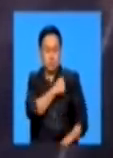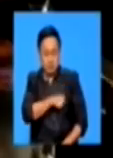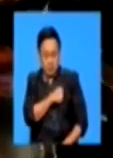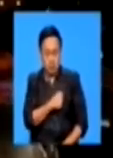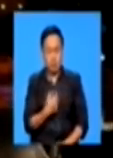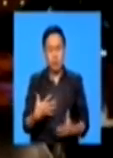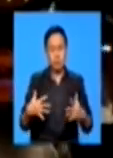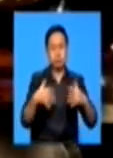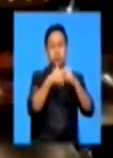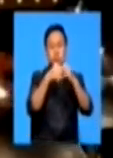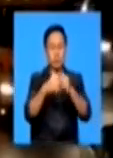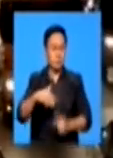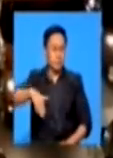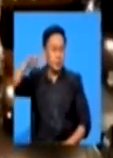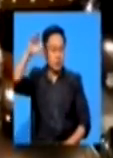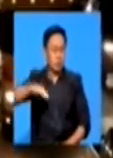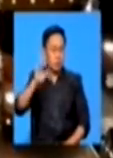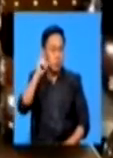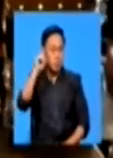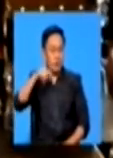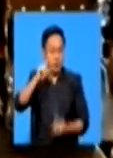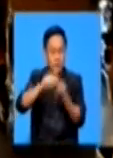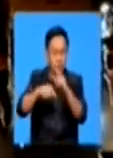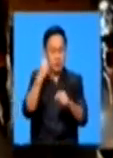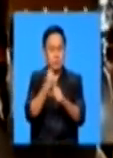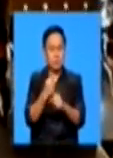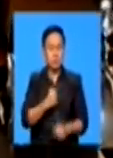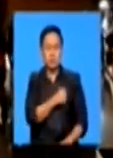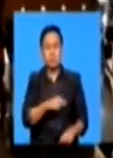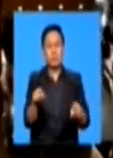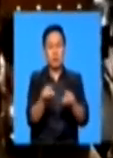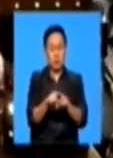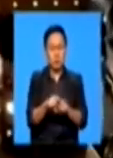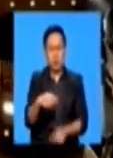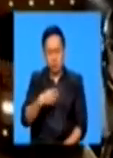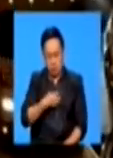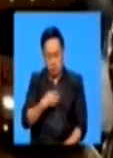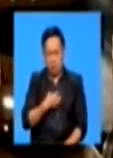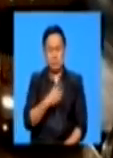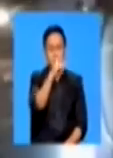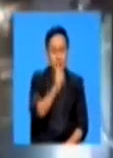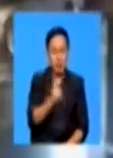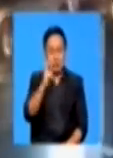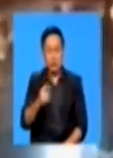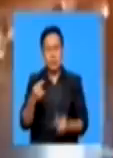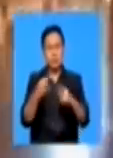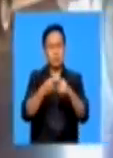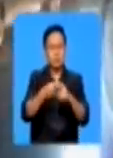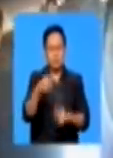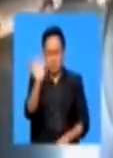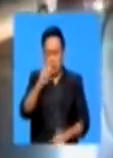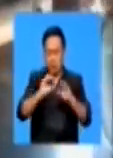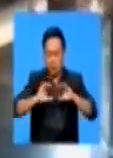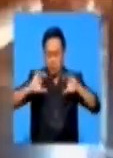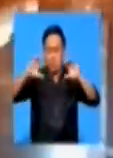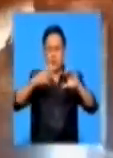ท่านพ่อแม่พี่น้องเพื่อร่วมงานไม่มีใครอยากเห็นใครเจ็บตายไปหรอกครับโดยพระรัฐบาลนะพยายามท